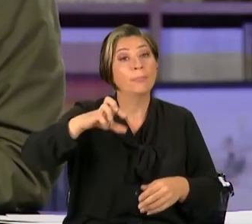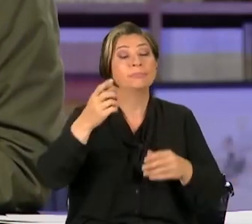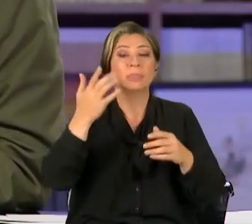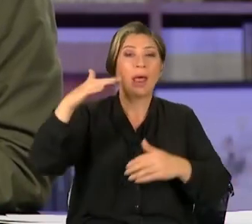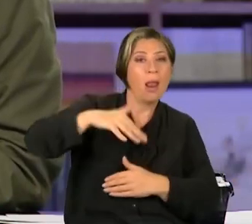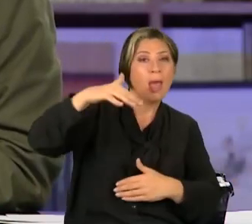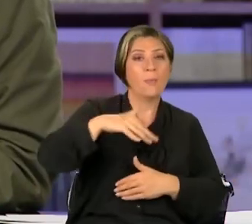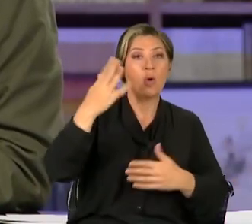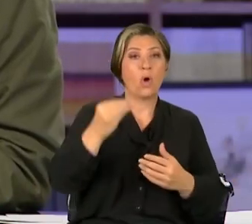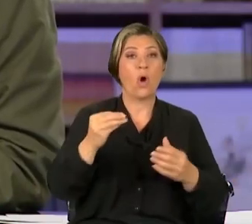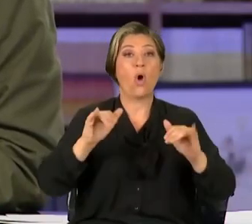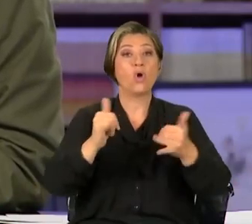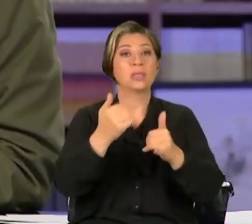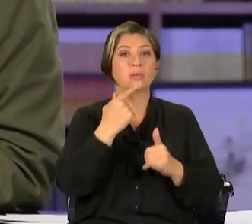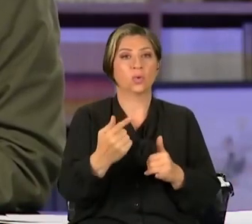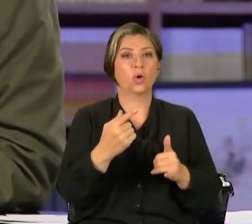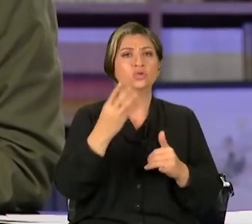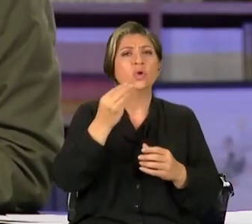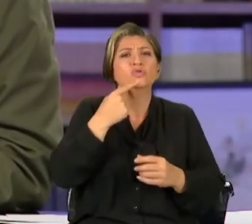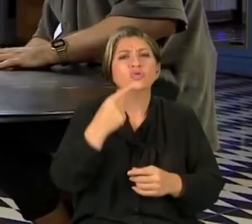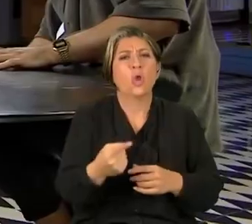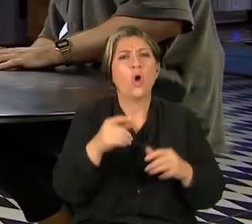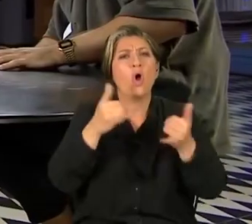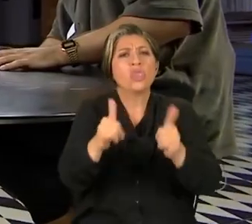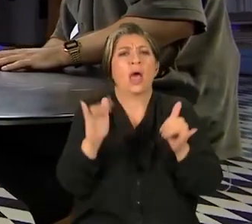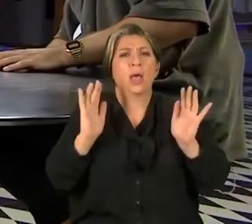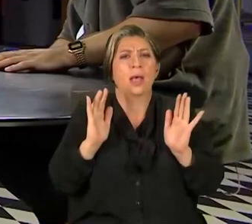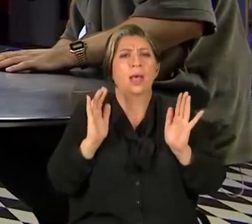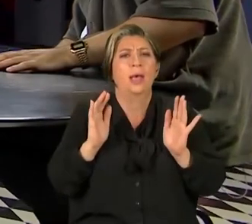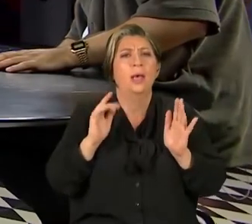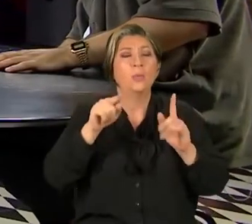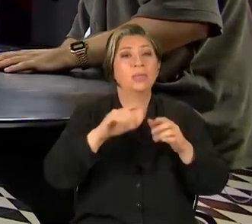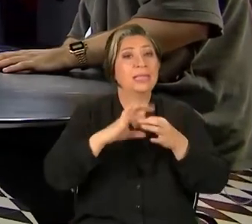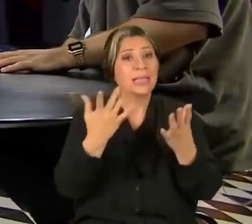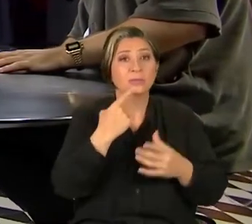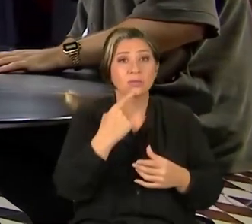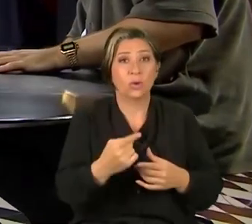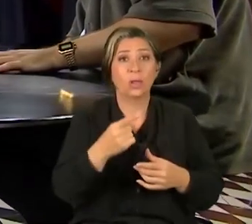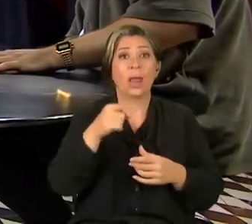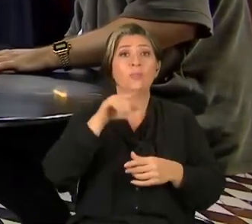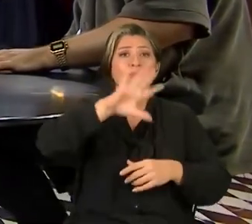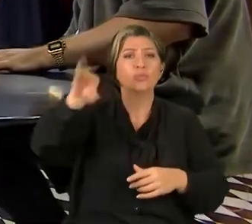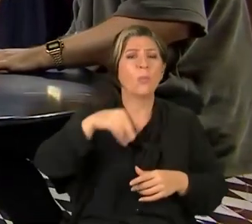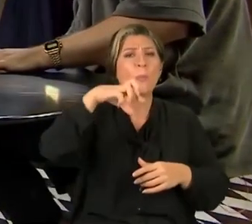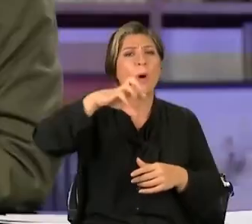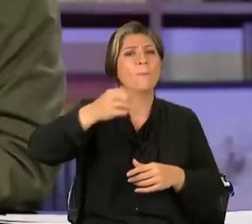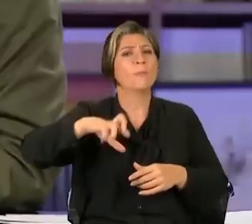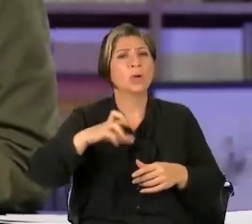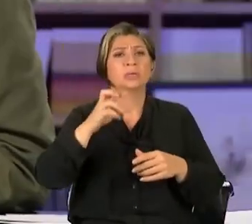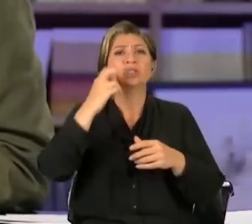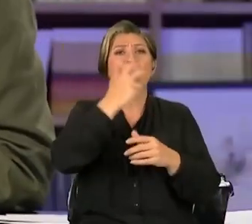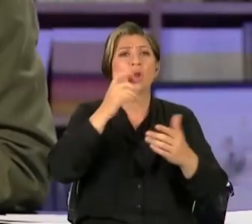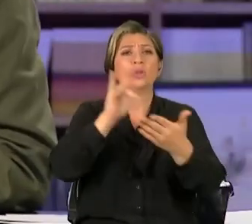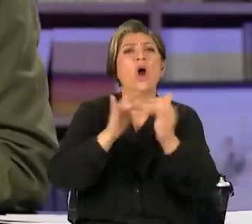sadece şunu söylüyor oyna diyor çok söylüyor Bunu oyna Bunu Niye söylüyorlar bilmiyorum bütün popçular böyle söylüyor şarkının